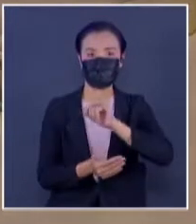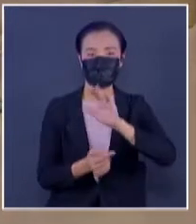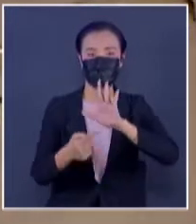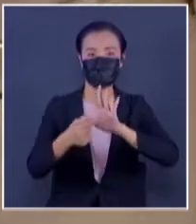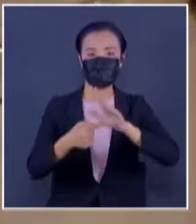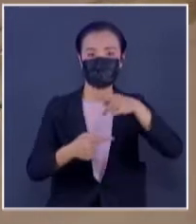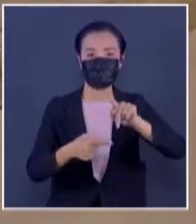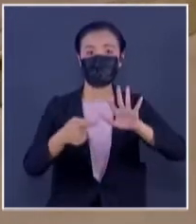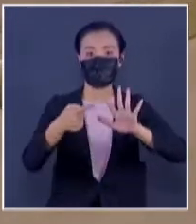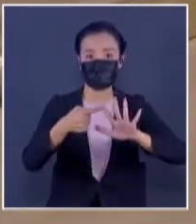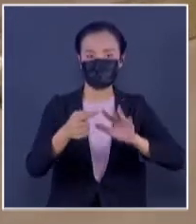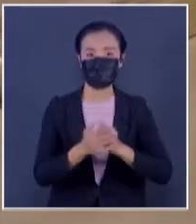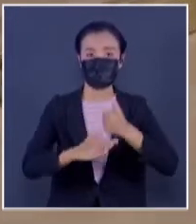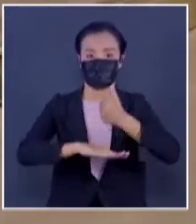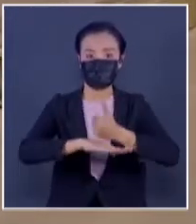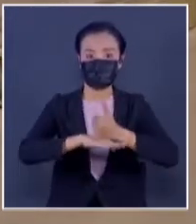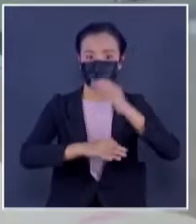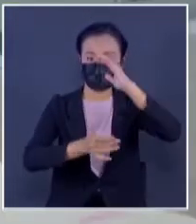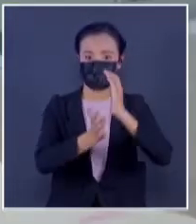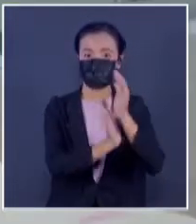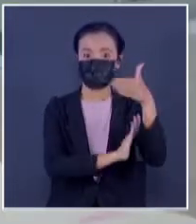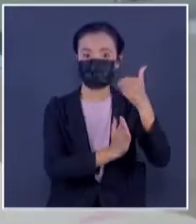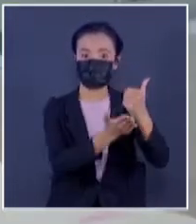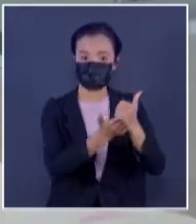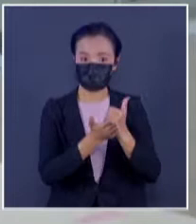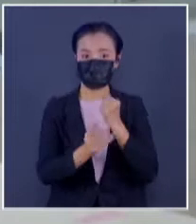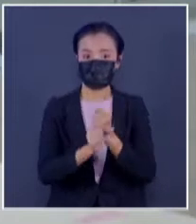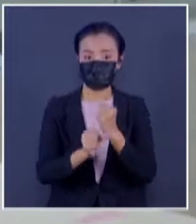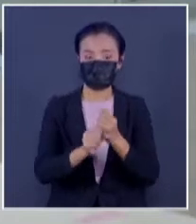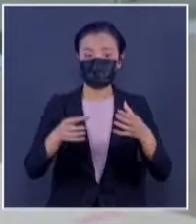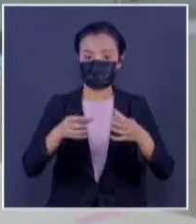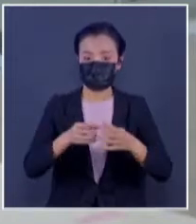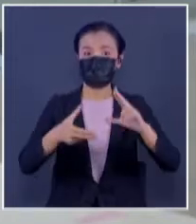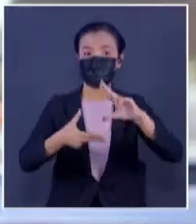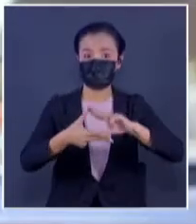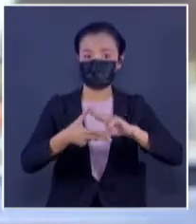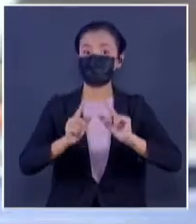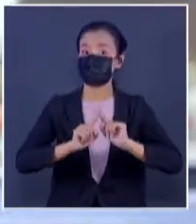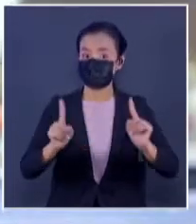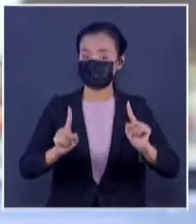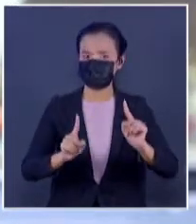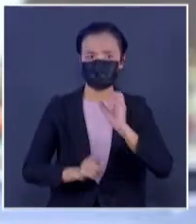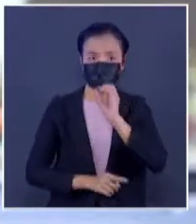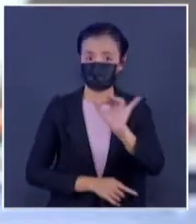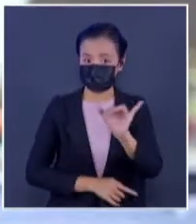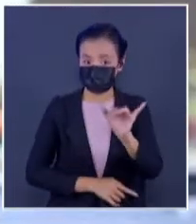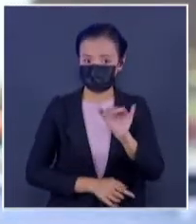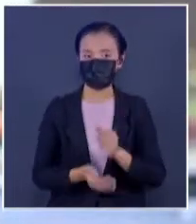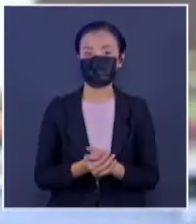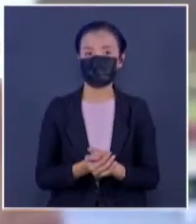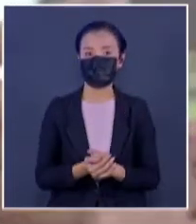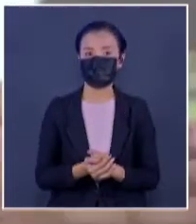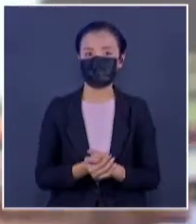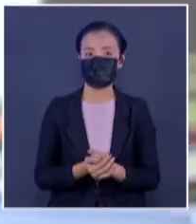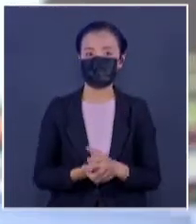แปะอดีตผู้บัญชาการตำรวจแห่งชาติจะเข้ามาช่วยงานในพรรคพลังประชารัฐครับแต่ยังไม่ขอตอบว่าบิ๊กแปะจะเข้ามา